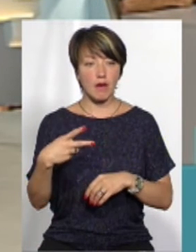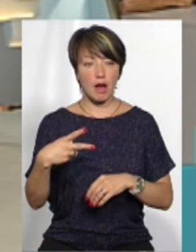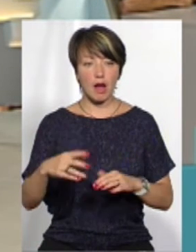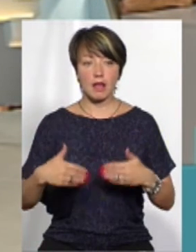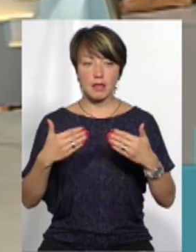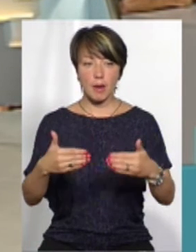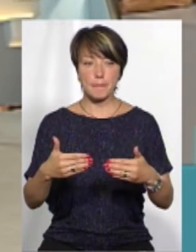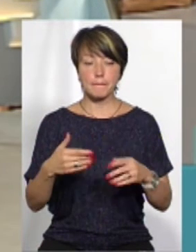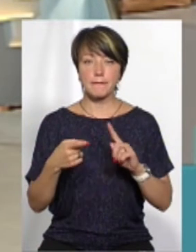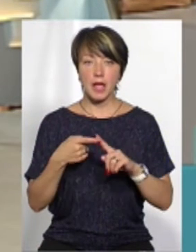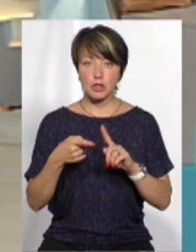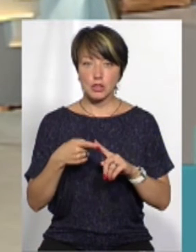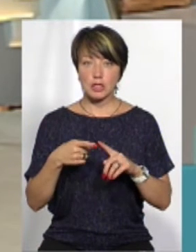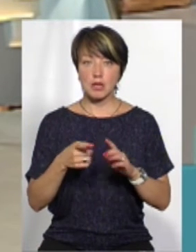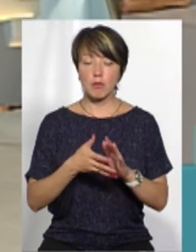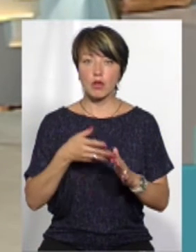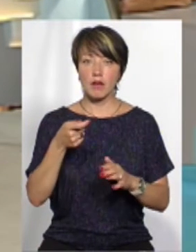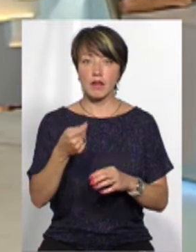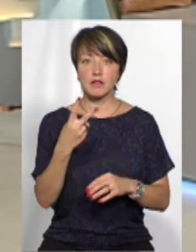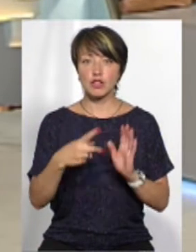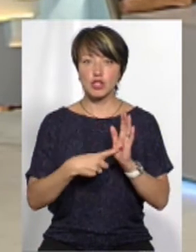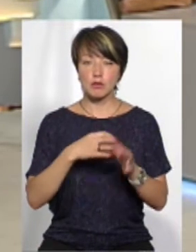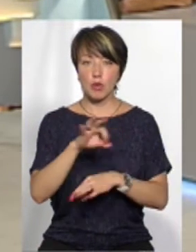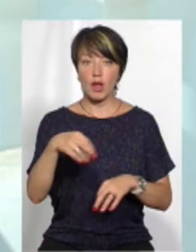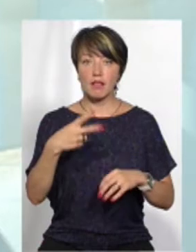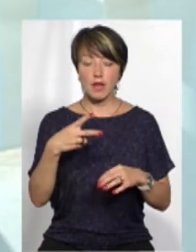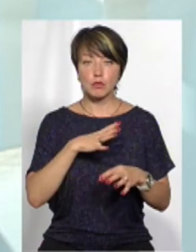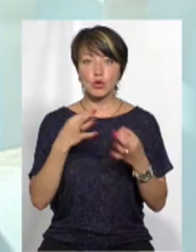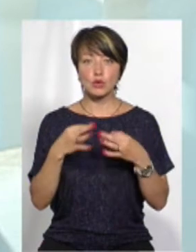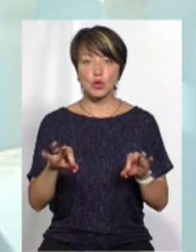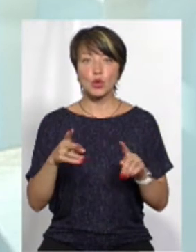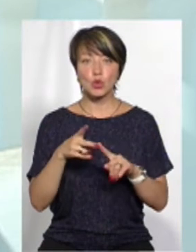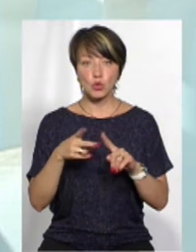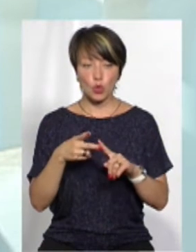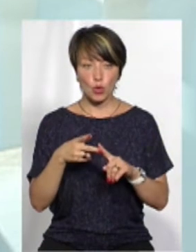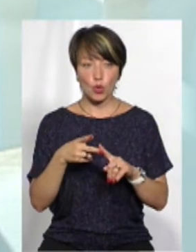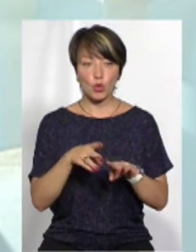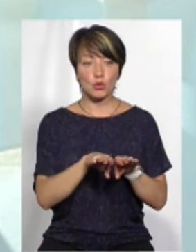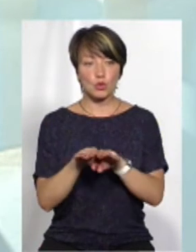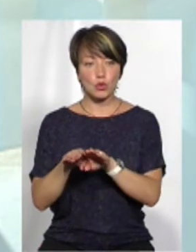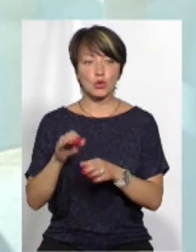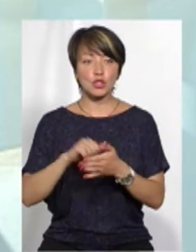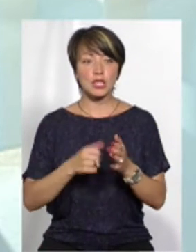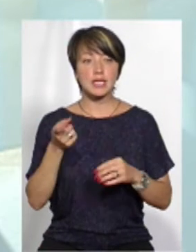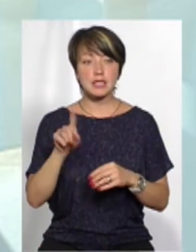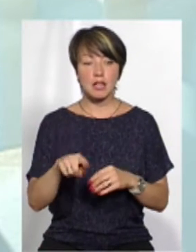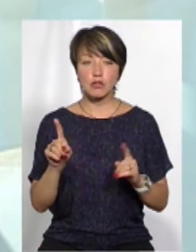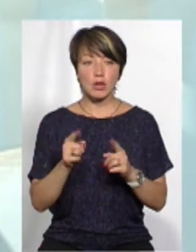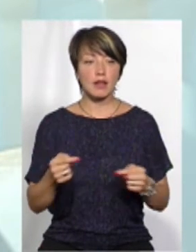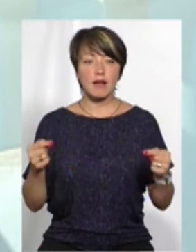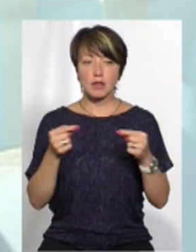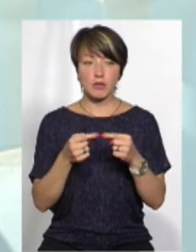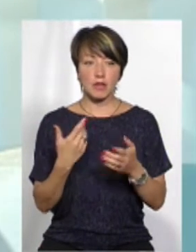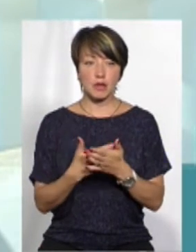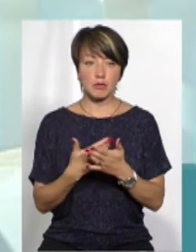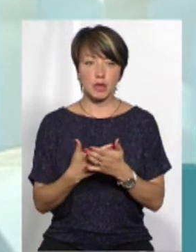етапи. Перший етап, от, якщо в нас подавалися 26 проєктів, 20 було допущено до другого туру. Через те, що не